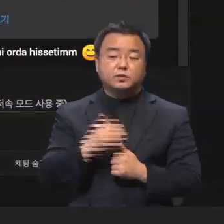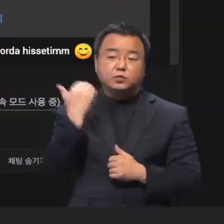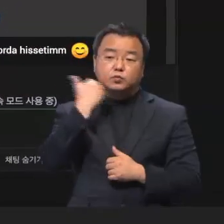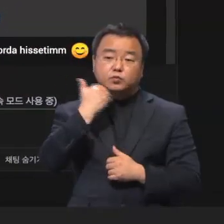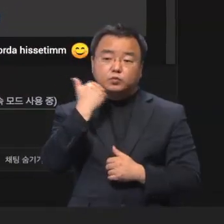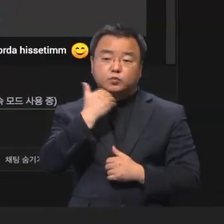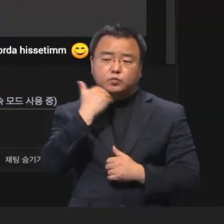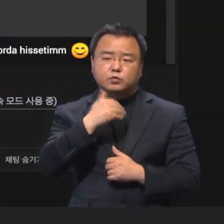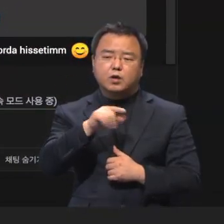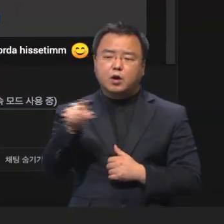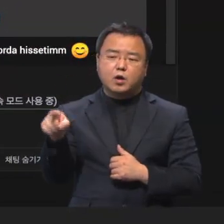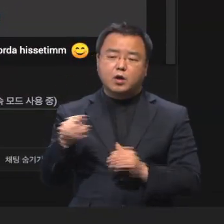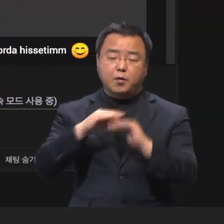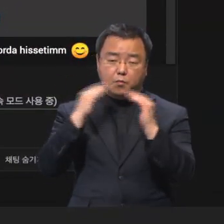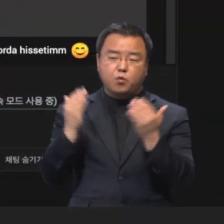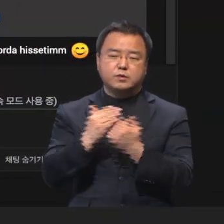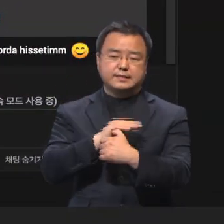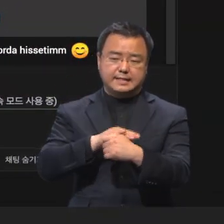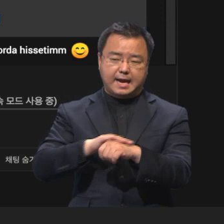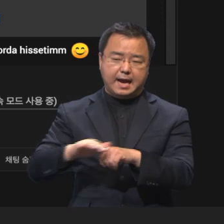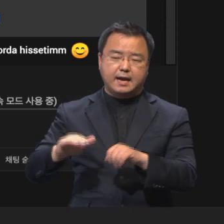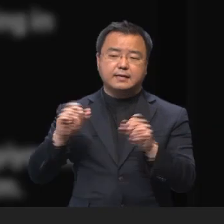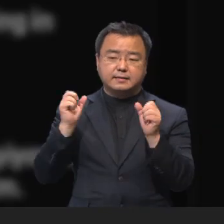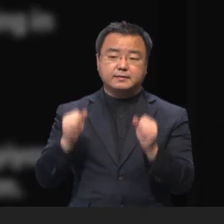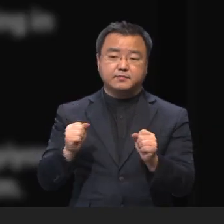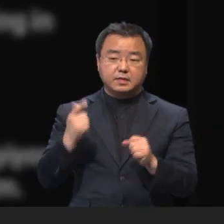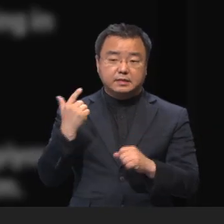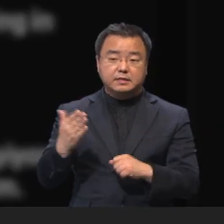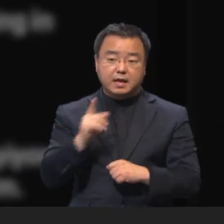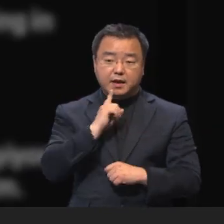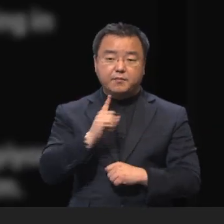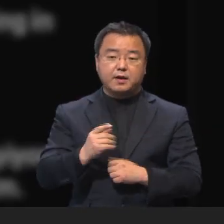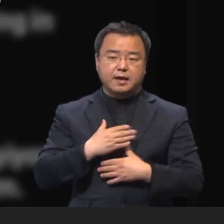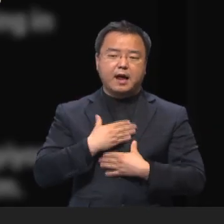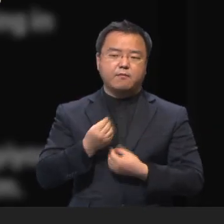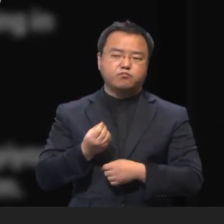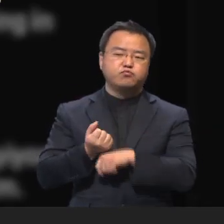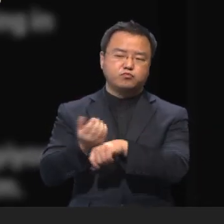누군가는 모두 잘 지내느냐는 안부 인사를 건넵니다.